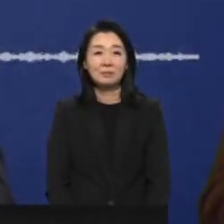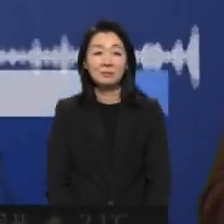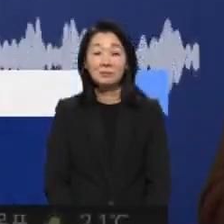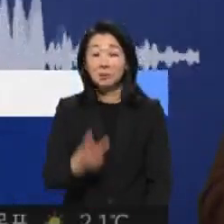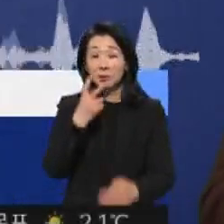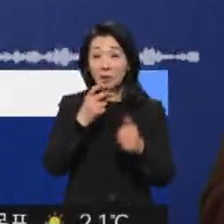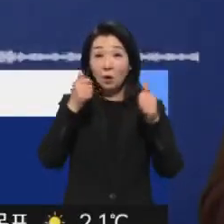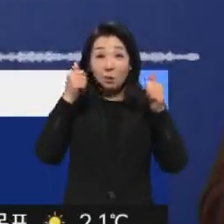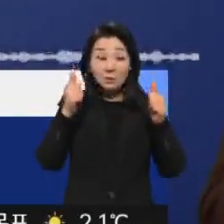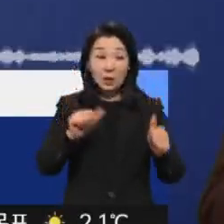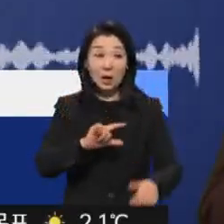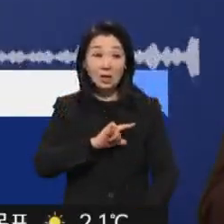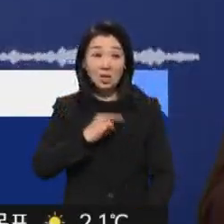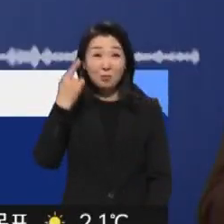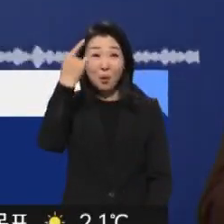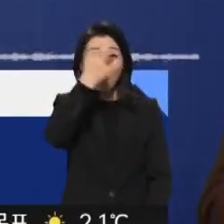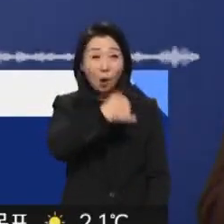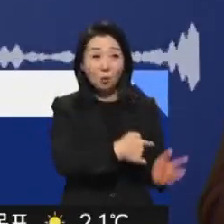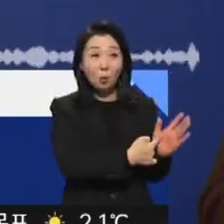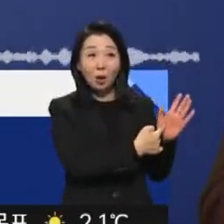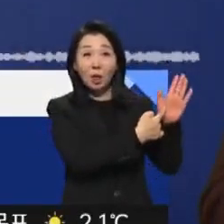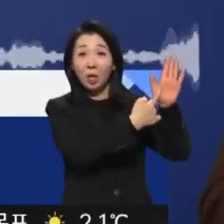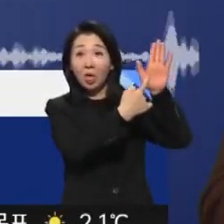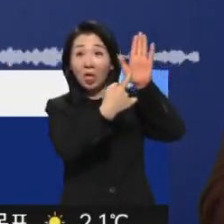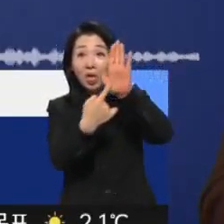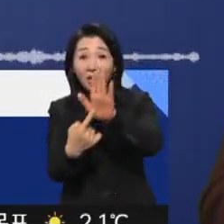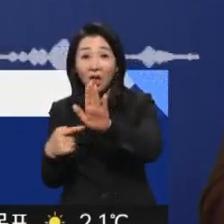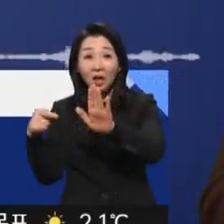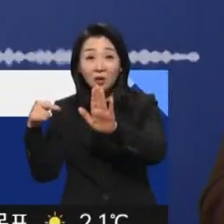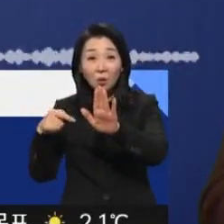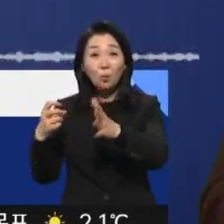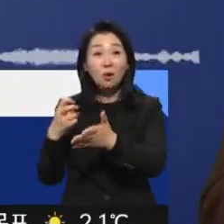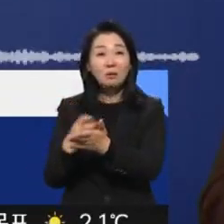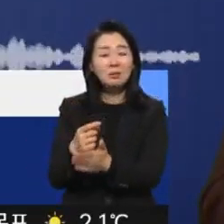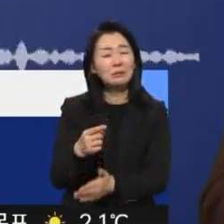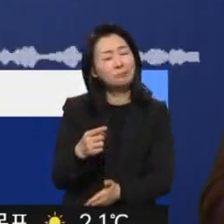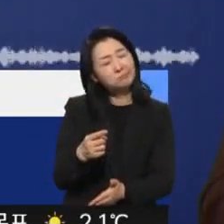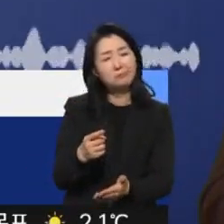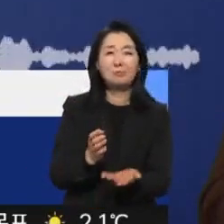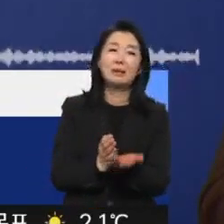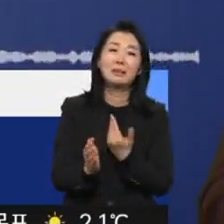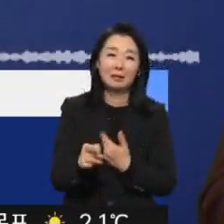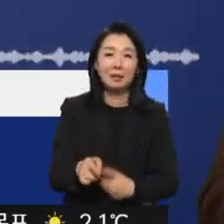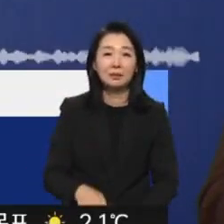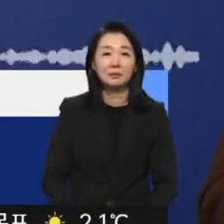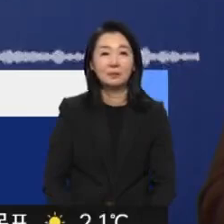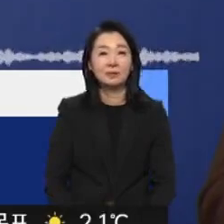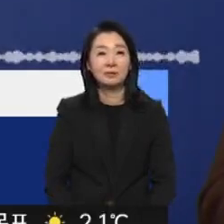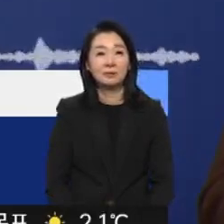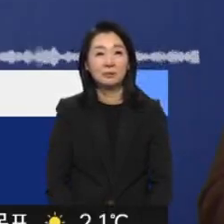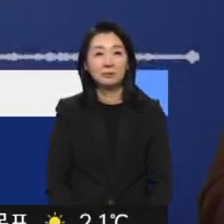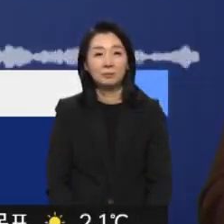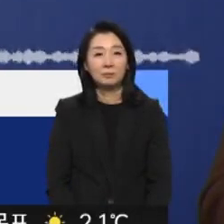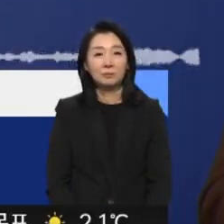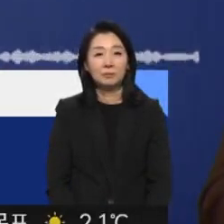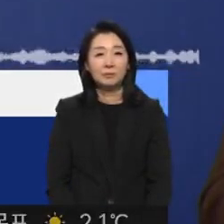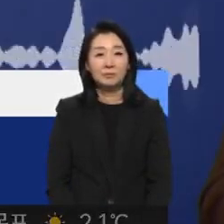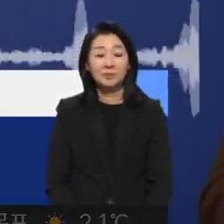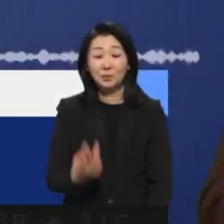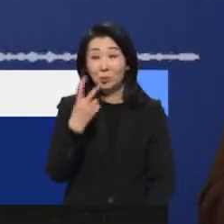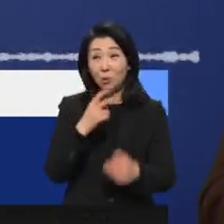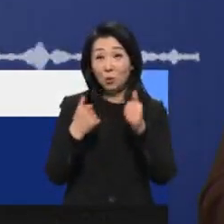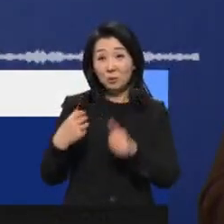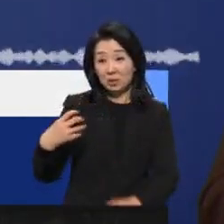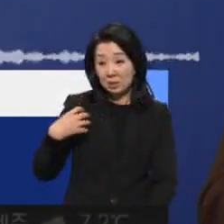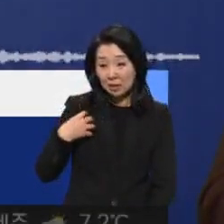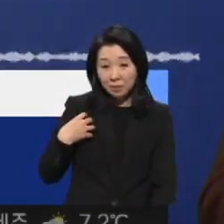검사의 이름이나 얼굴을 공개한다는 것, 그 원칙에 좀 반하지 않는다라고 보고 있고요. 네. 또 검사가